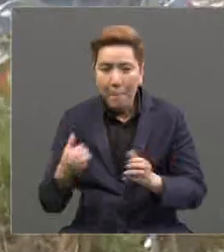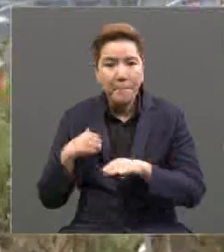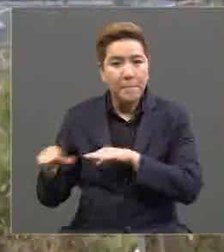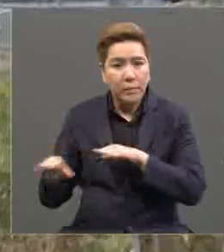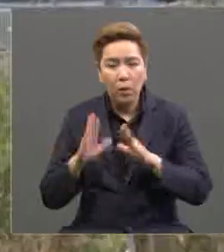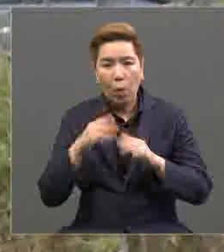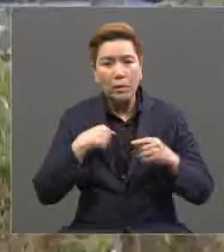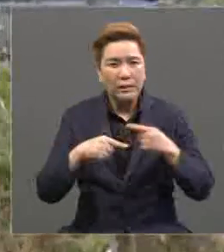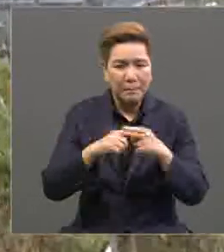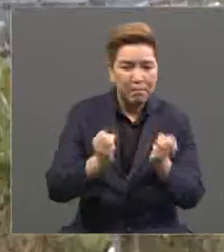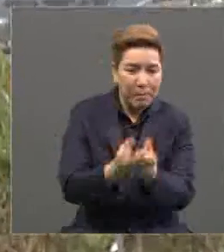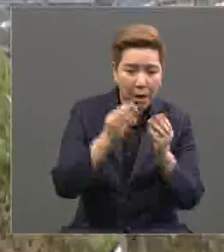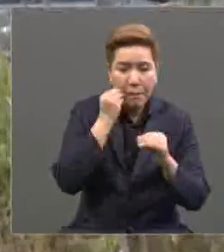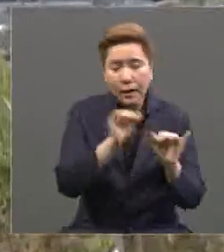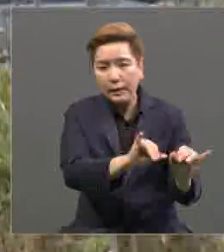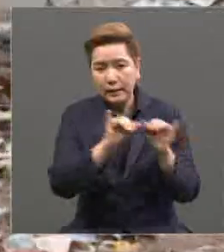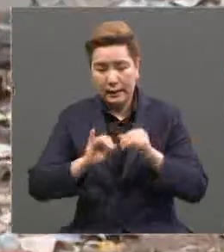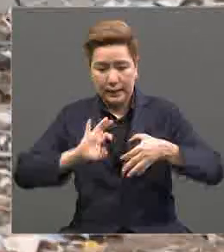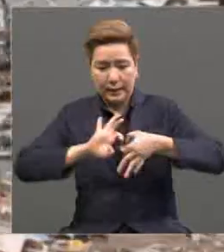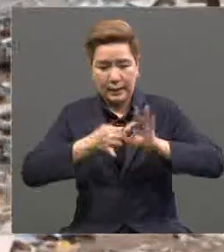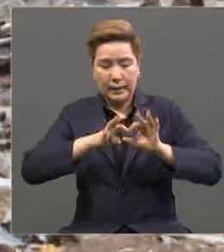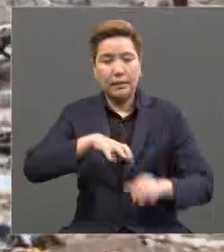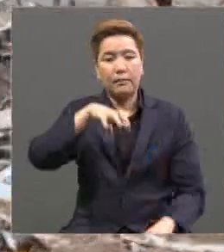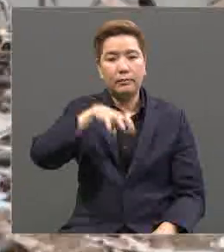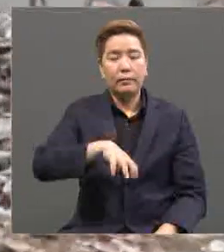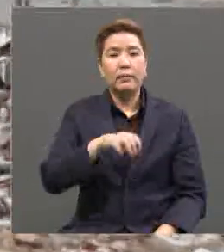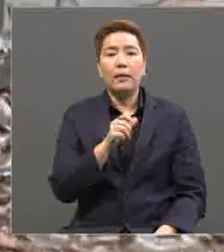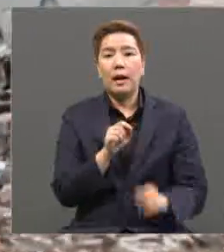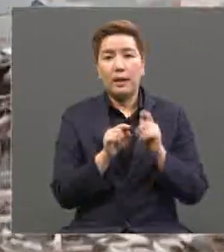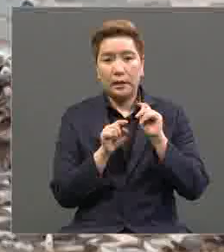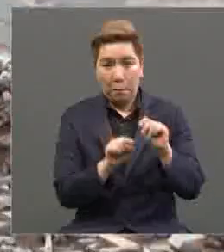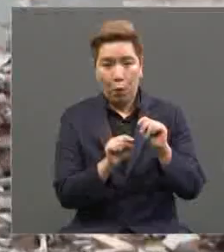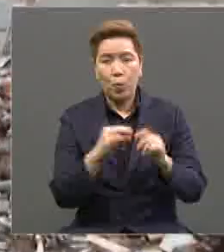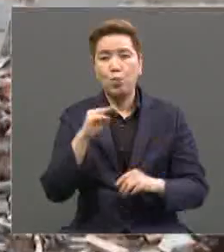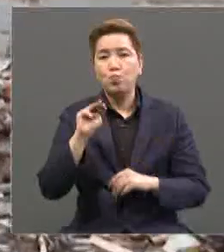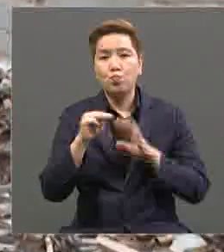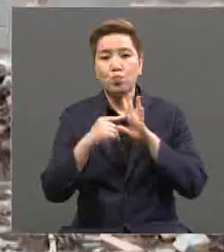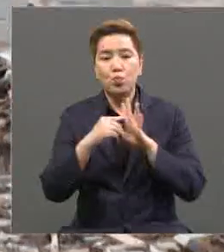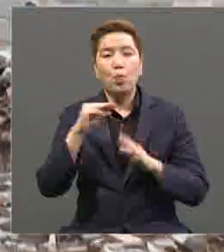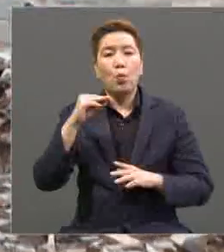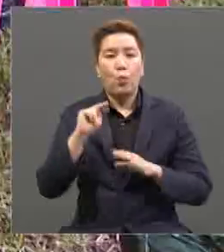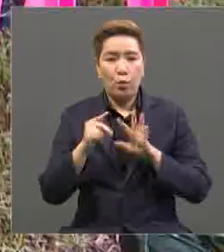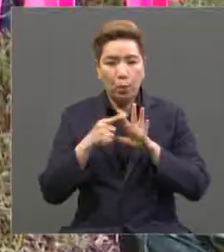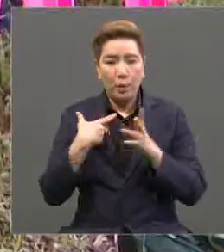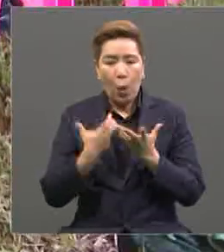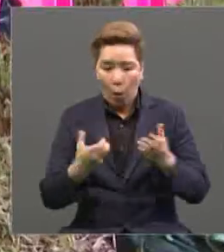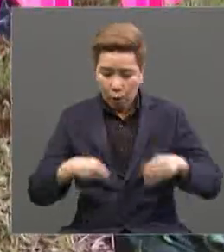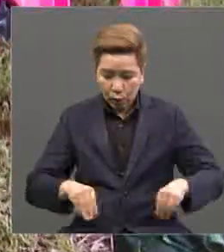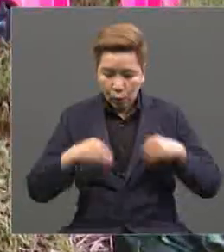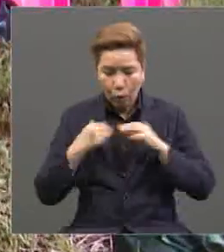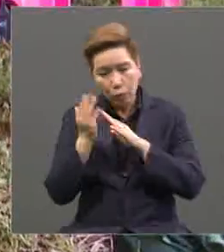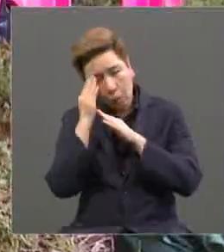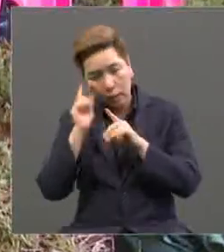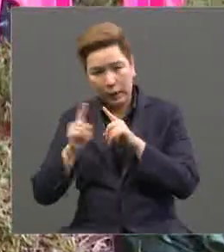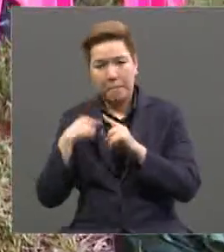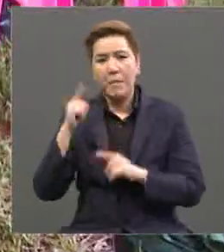ที่จะรองรับผู้ประสบภัยณศูนย์กีฬาองค์การบริหารส่วนตำบลมูโนะให้เป็นศูนย์พักพิงครับพร้อมกับชุดเครื่องนอนจำนวน100ชุ